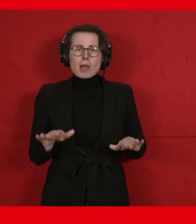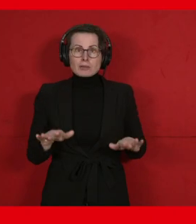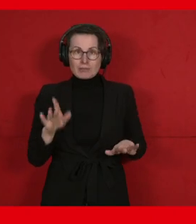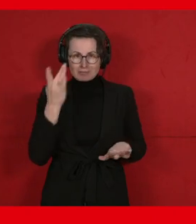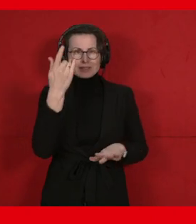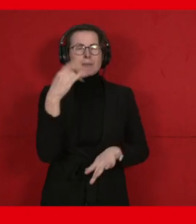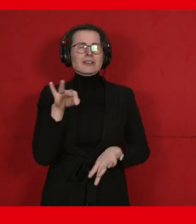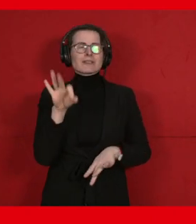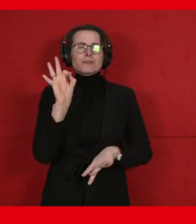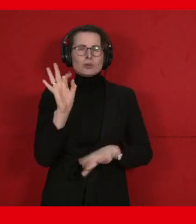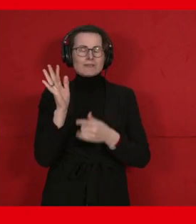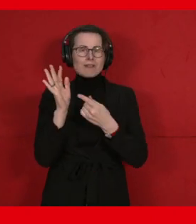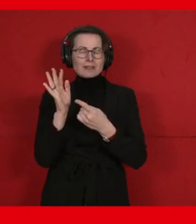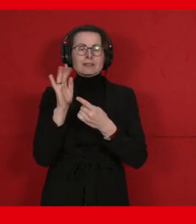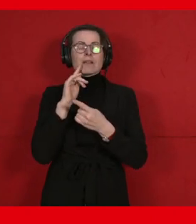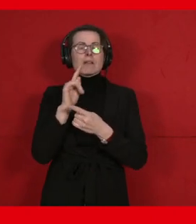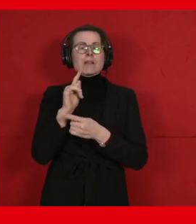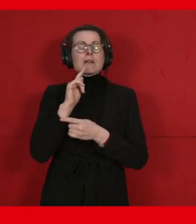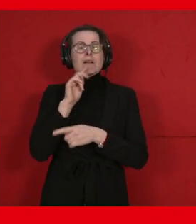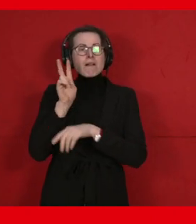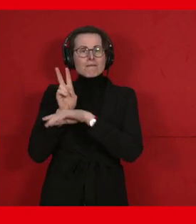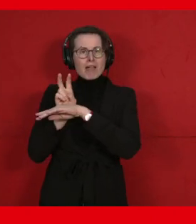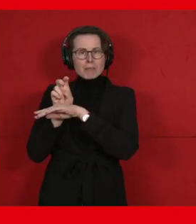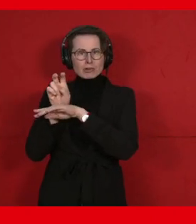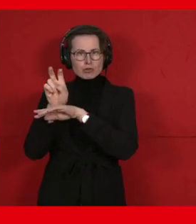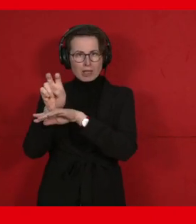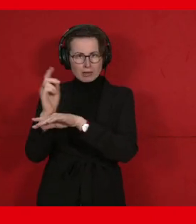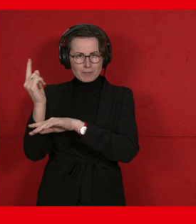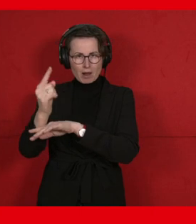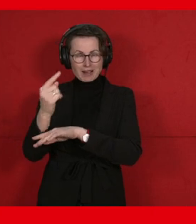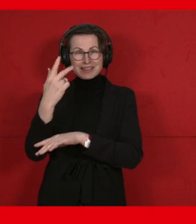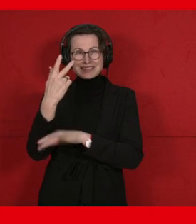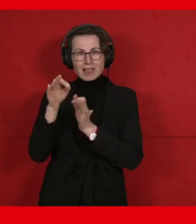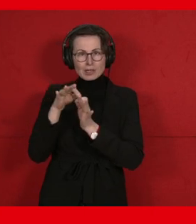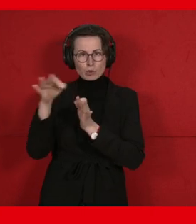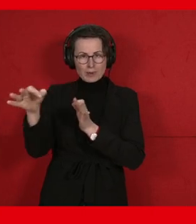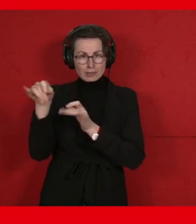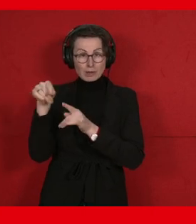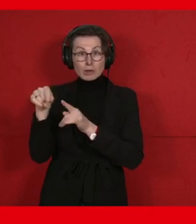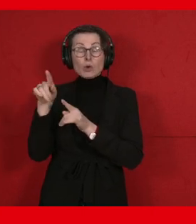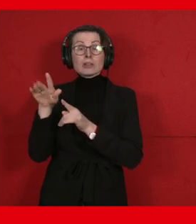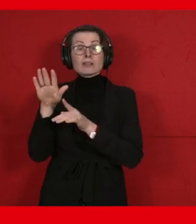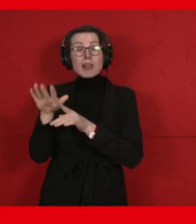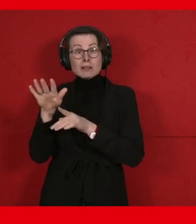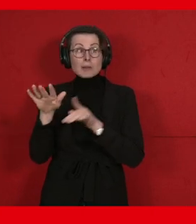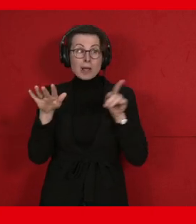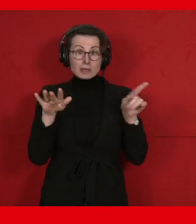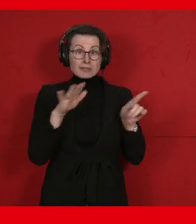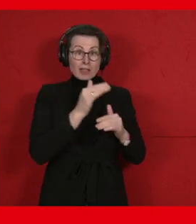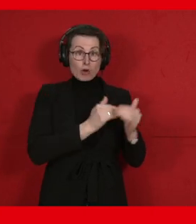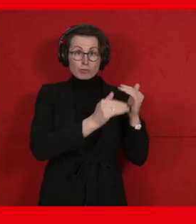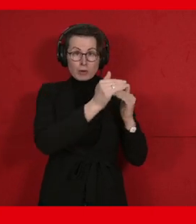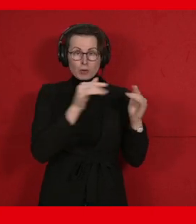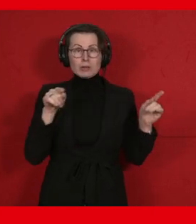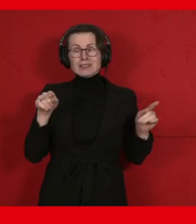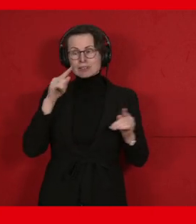was gefunden. Das ist eine Weinbergschnecke im Jahr. Die ist 3 Kilometer langsamer, als der Ausbau vor 2 Jahren war. Nämlich die schafft